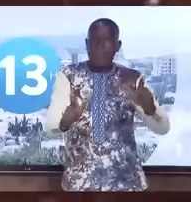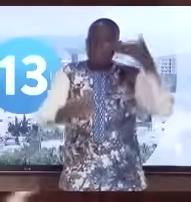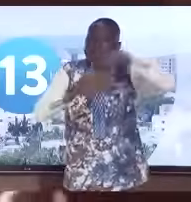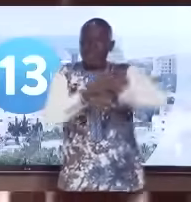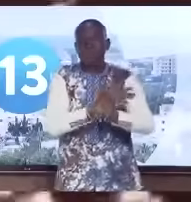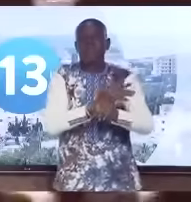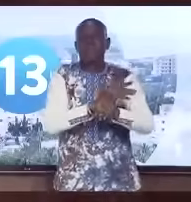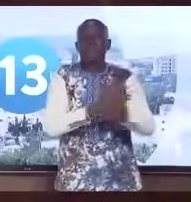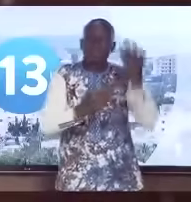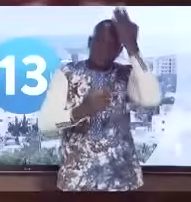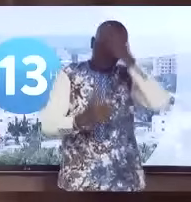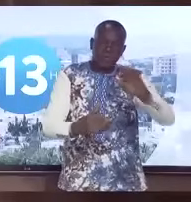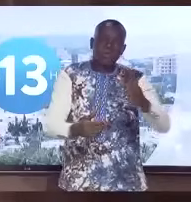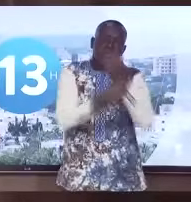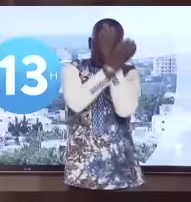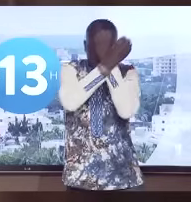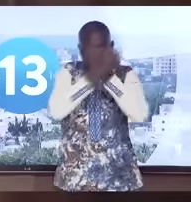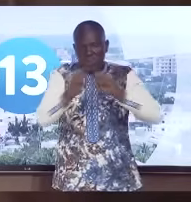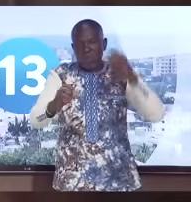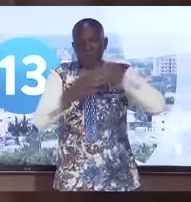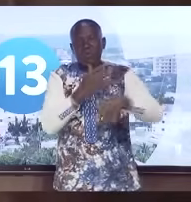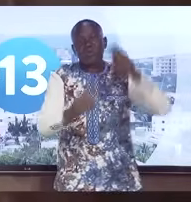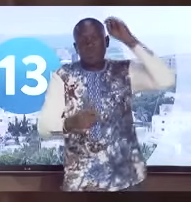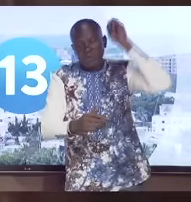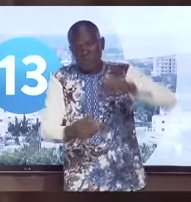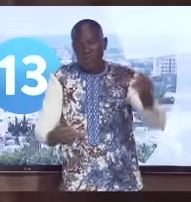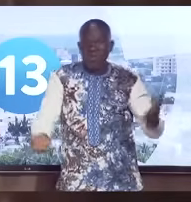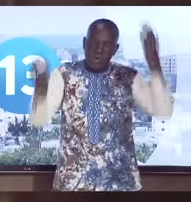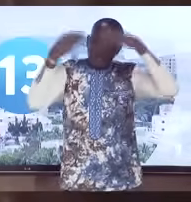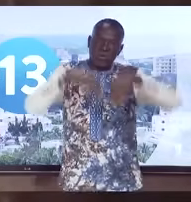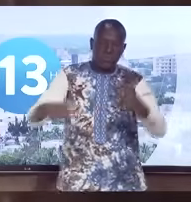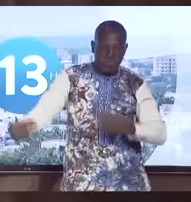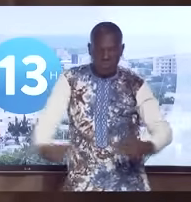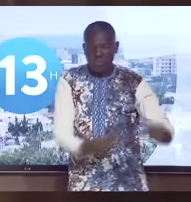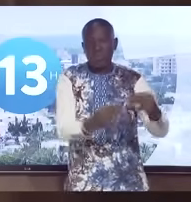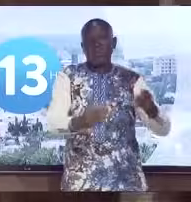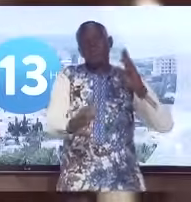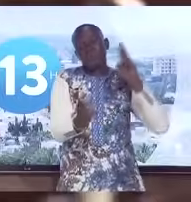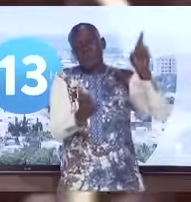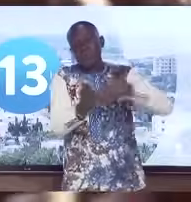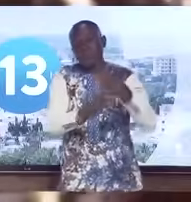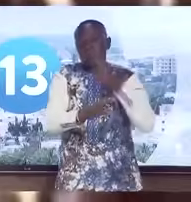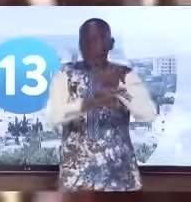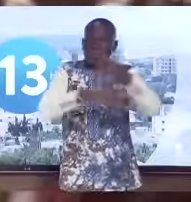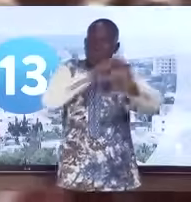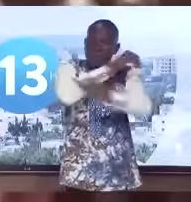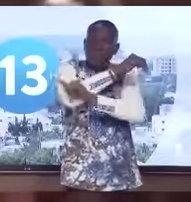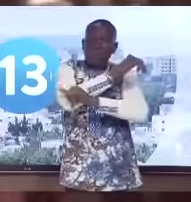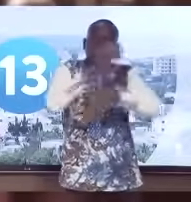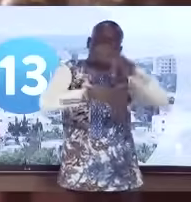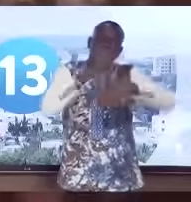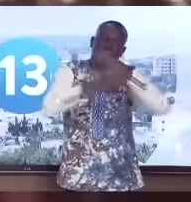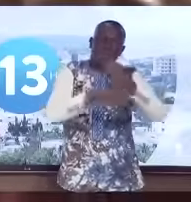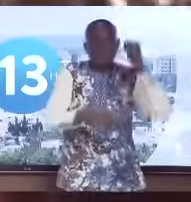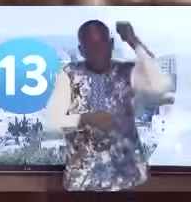lutte acharnée pour accéder à la souveraineté, il faut inclure tous les mouvements d'émancipation mis en branle dans le pays, sur le continent africain